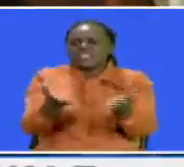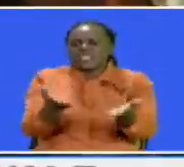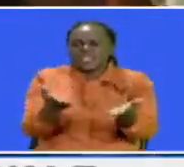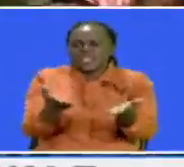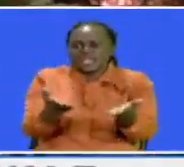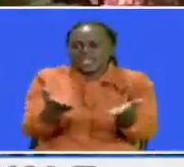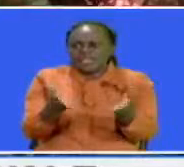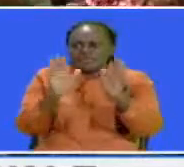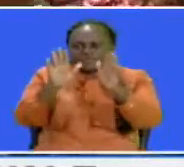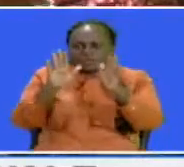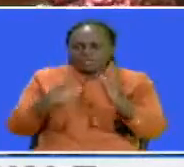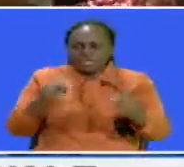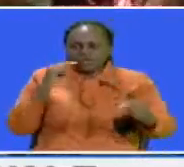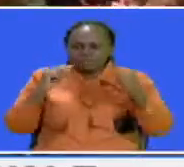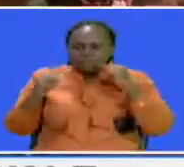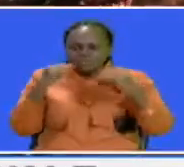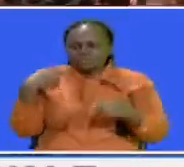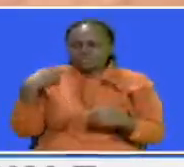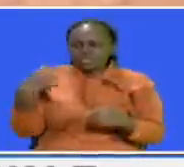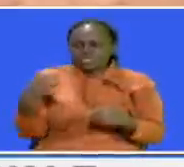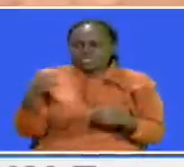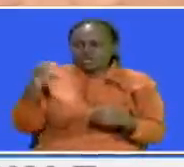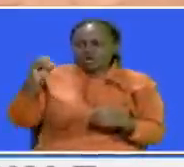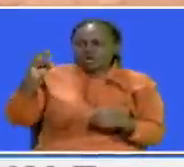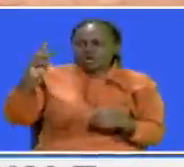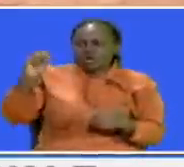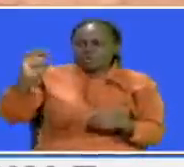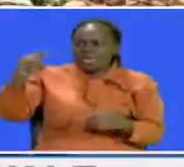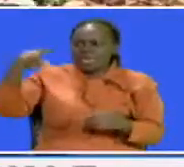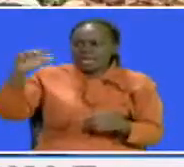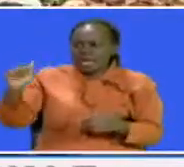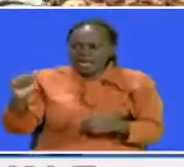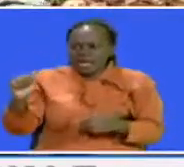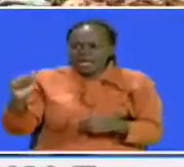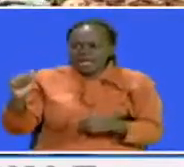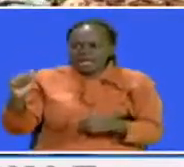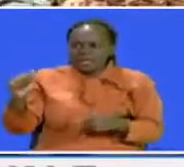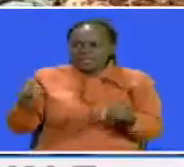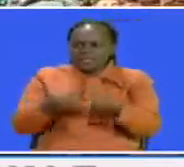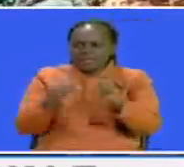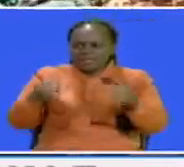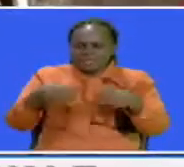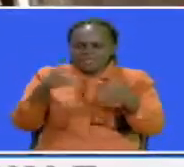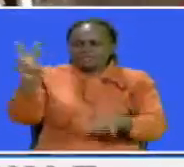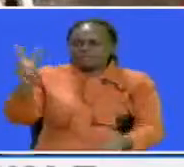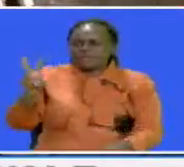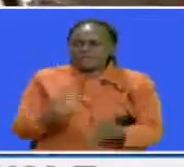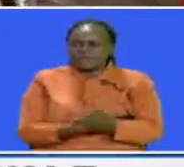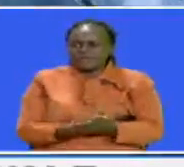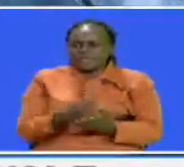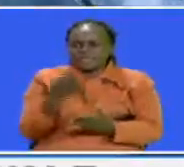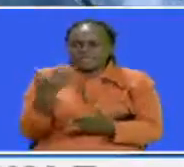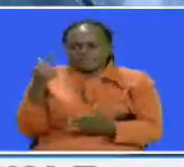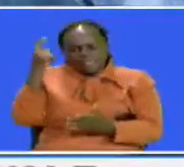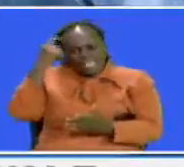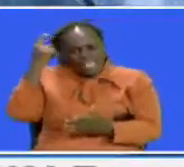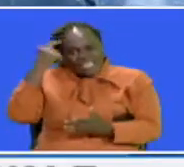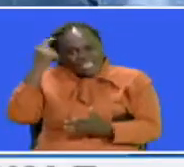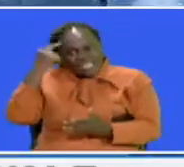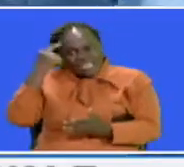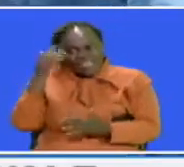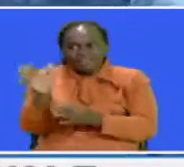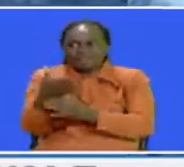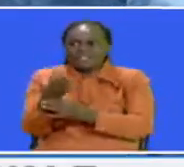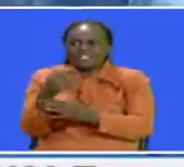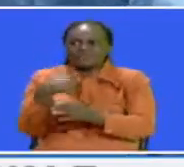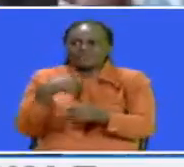rich in essential nutrients like omega-3 fatty acids, proteins, and key vitamins. Vile vichwa vya dagaa